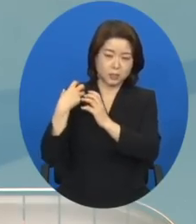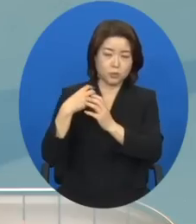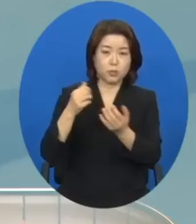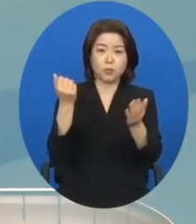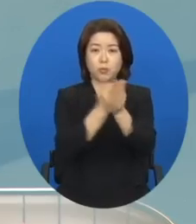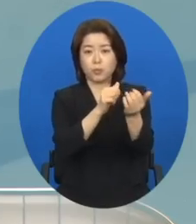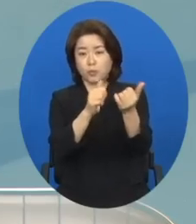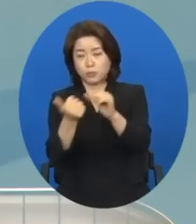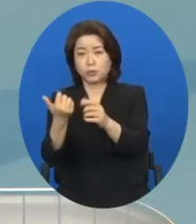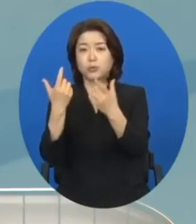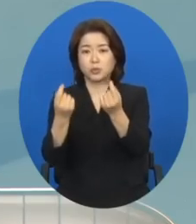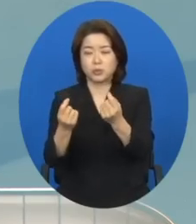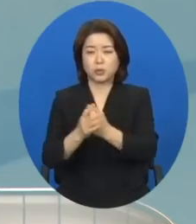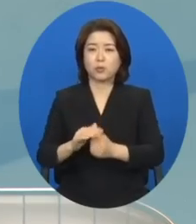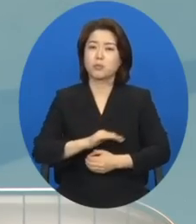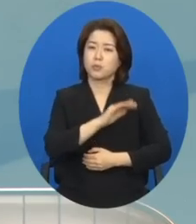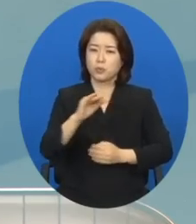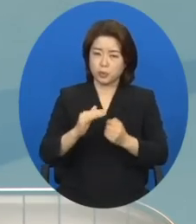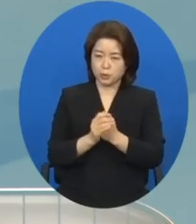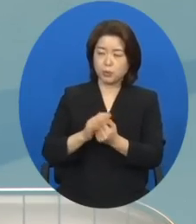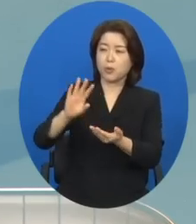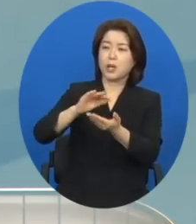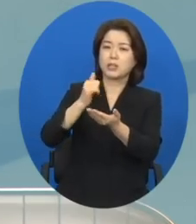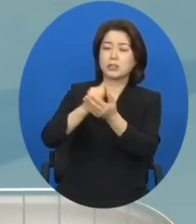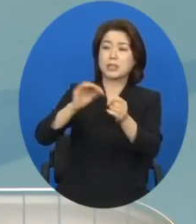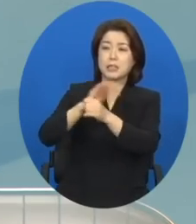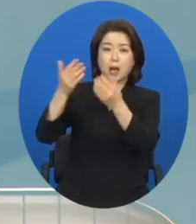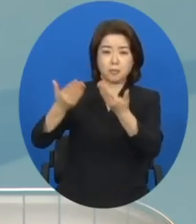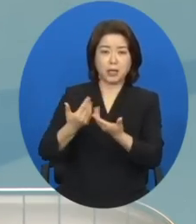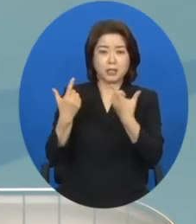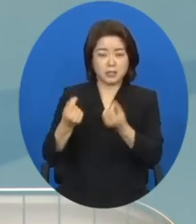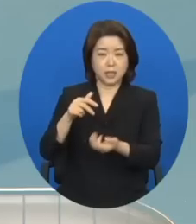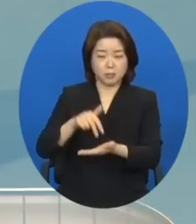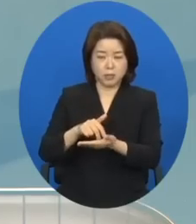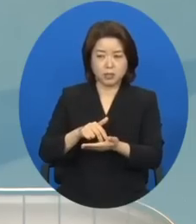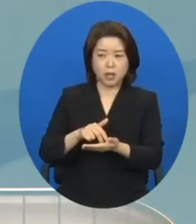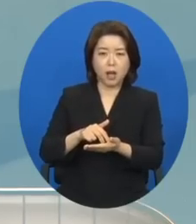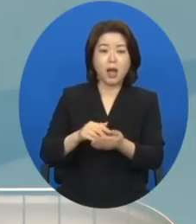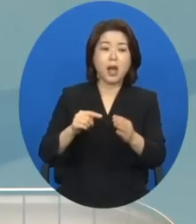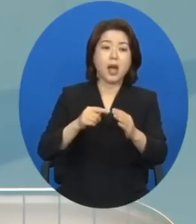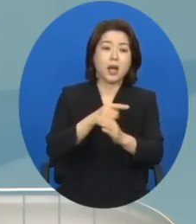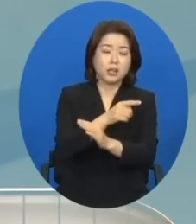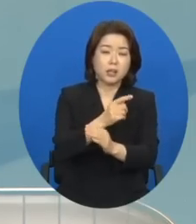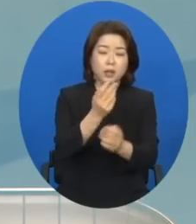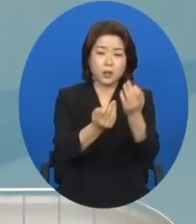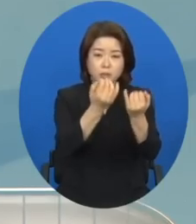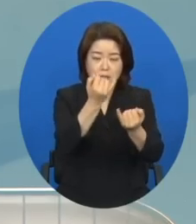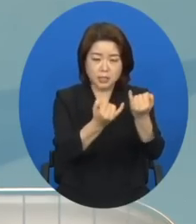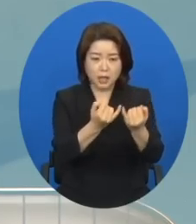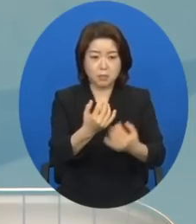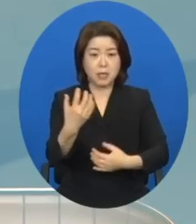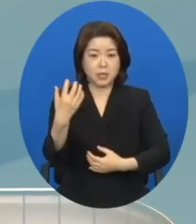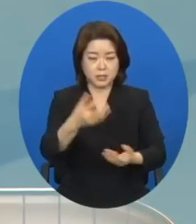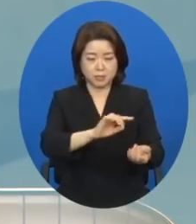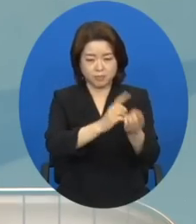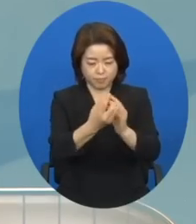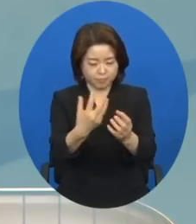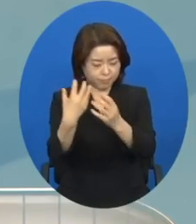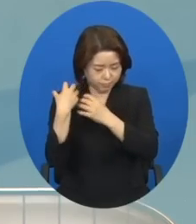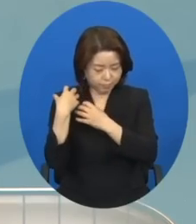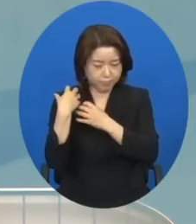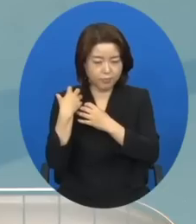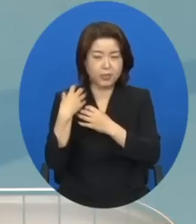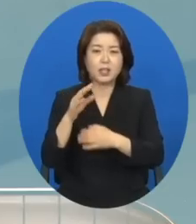우리도 그리스도의 그 사랑을 받은 자로서 그 형제 자매의 짐을 지는 자가 진정한 그리스도인이죠.